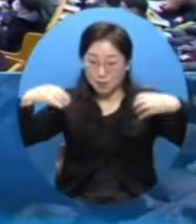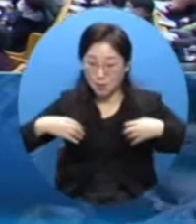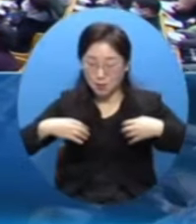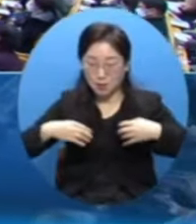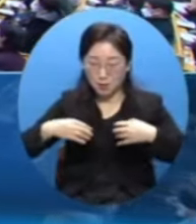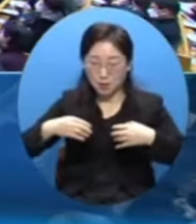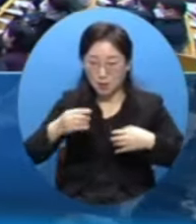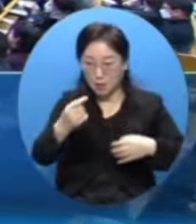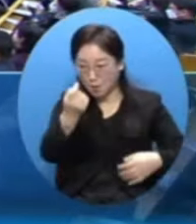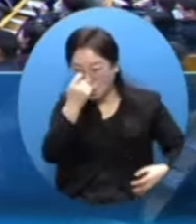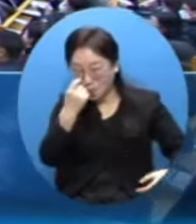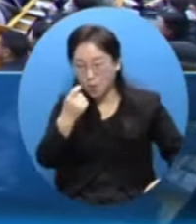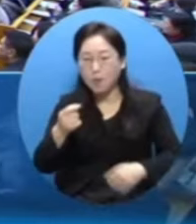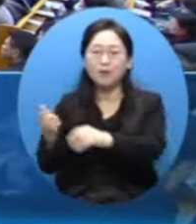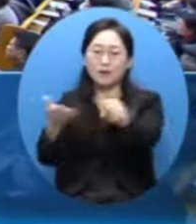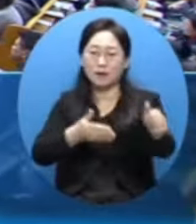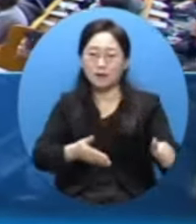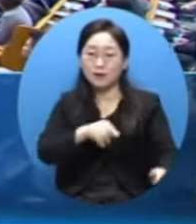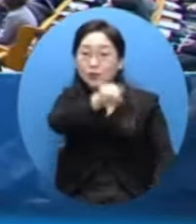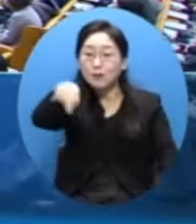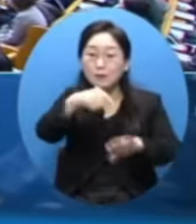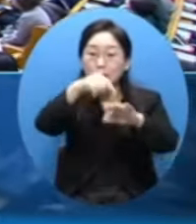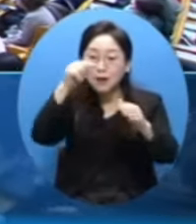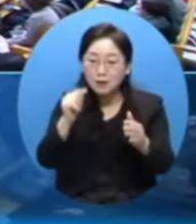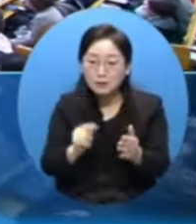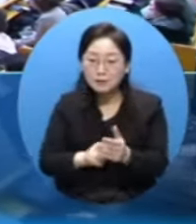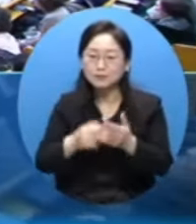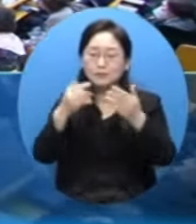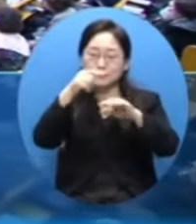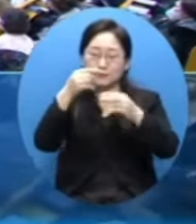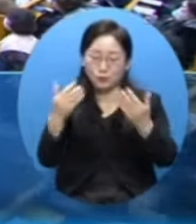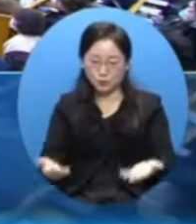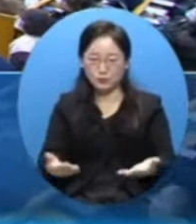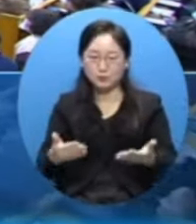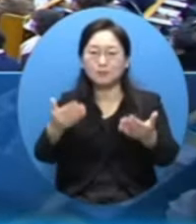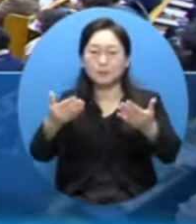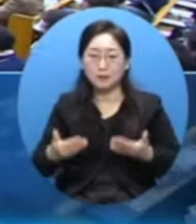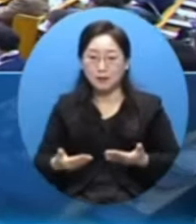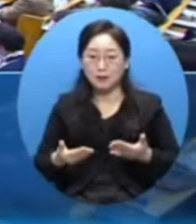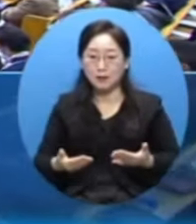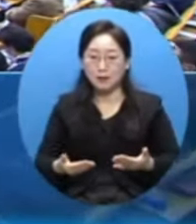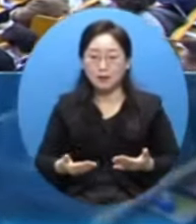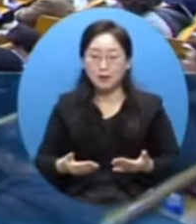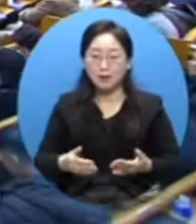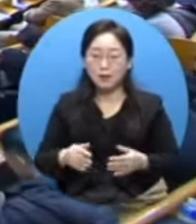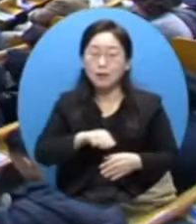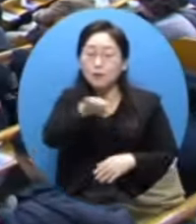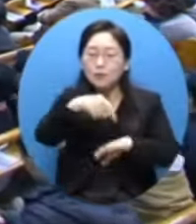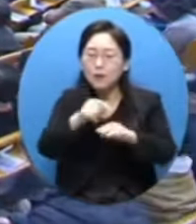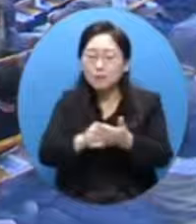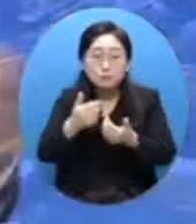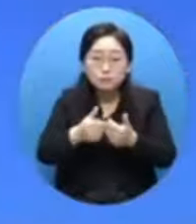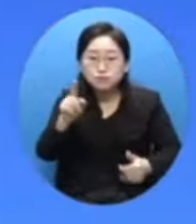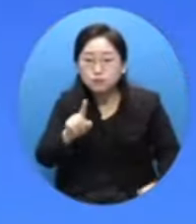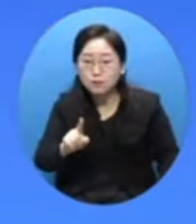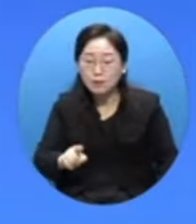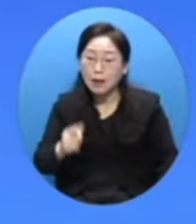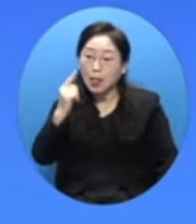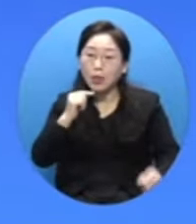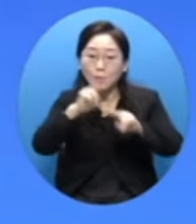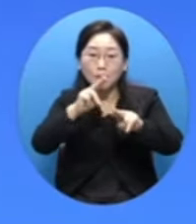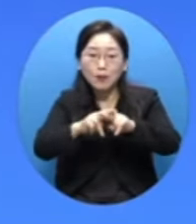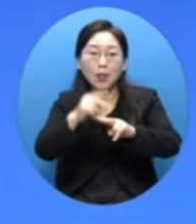배워라. 그리하면 너의 마음이 쉼을 얻으리니. 왜 우리 마음이 불편합니까? 늘 우리가 자리를 탐나다